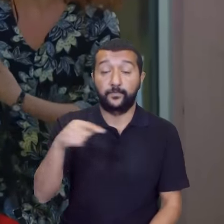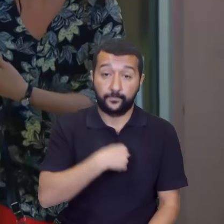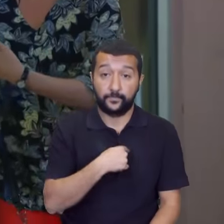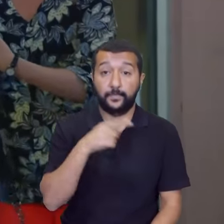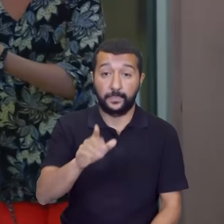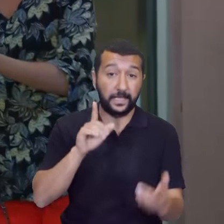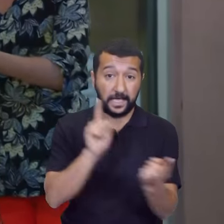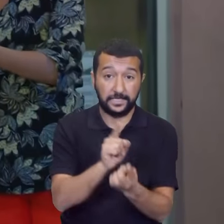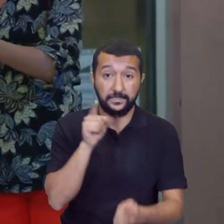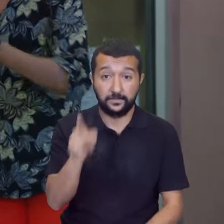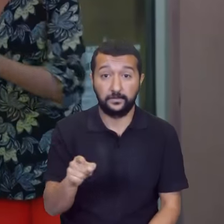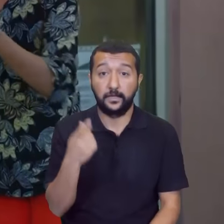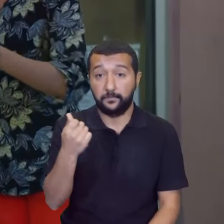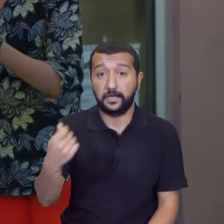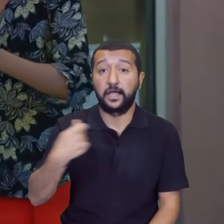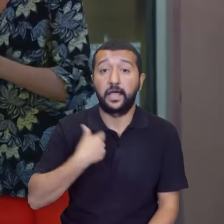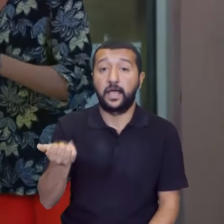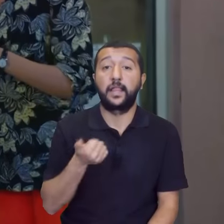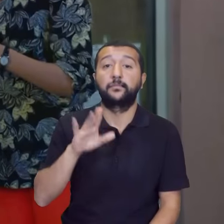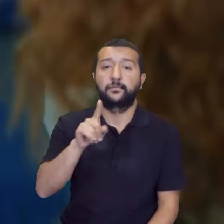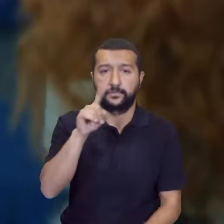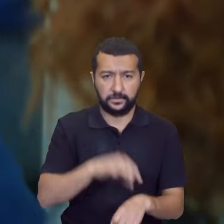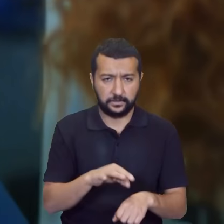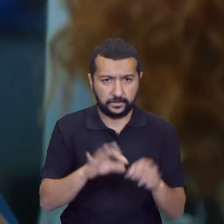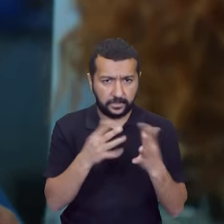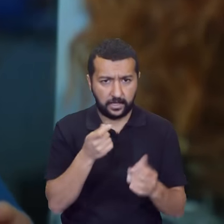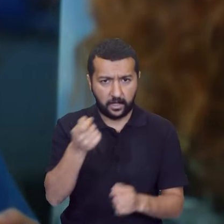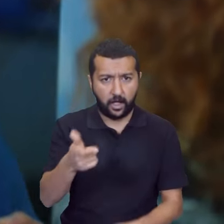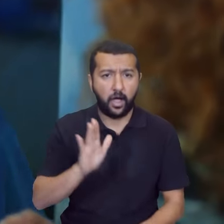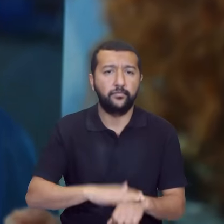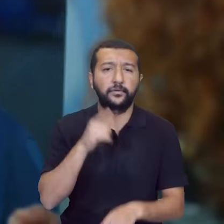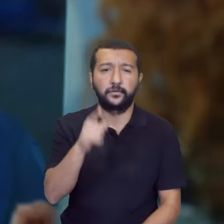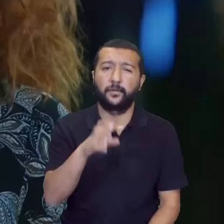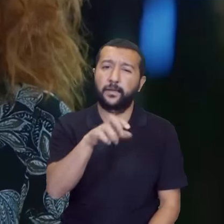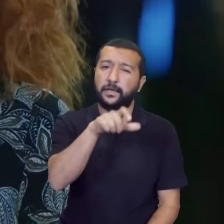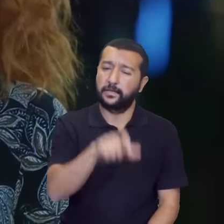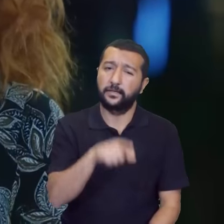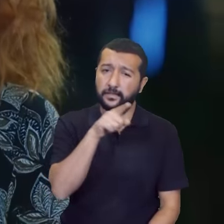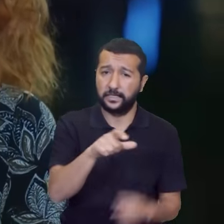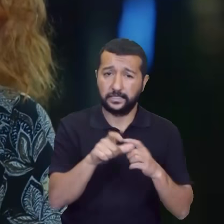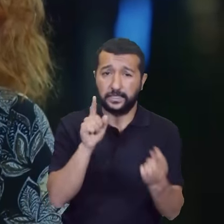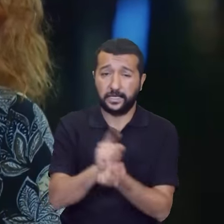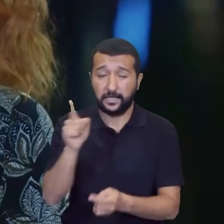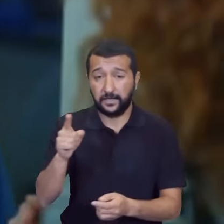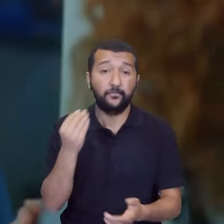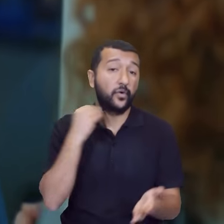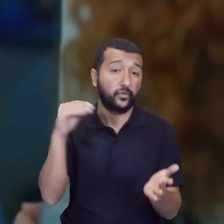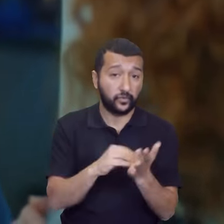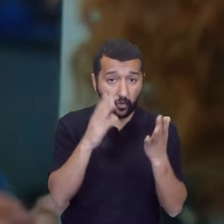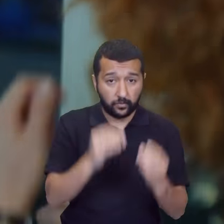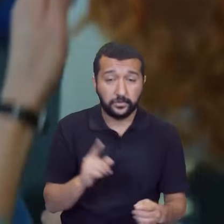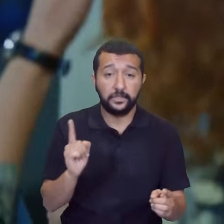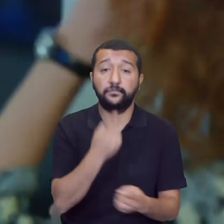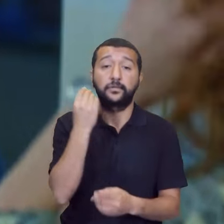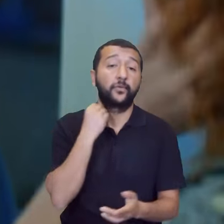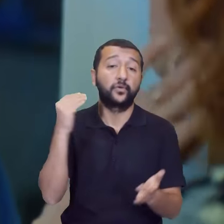ben karşılığında para da almayınca... Bir dakika, ne demek para almayınca? Ya Perran ya, ya Şener'e veresiye verilir mi aşkım?